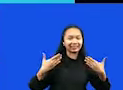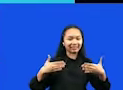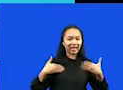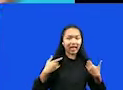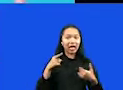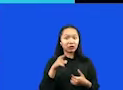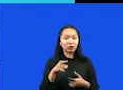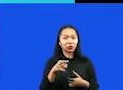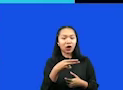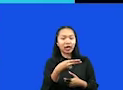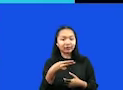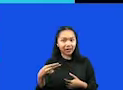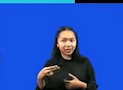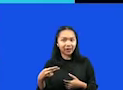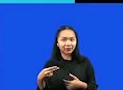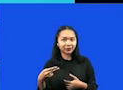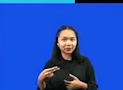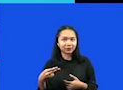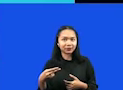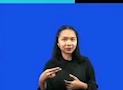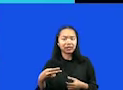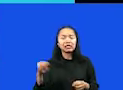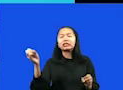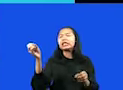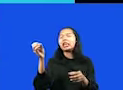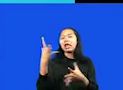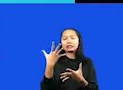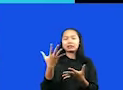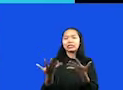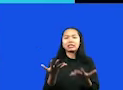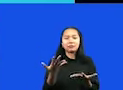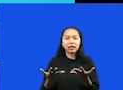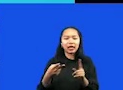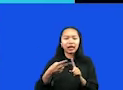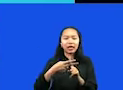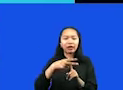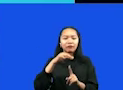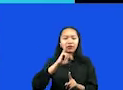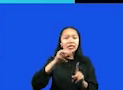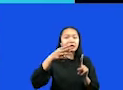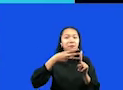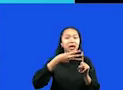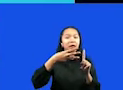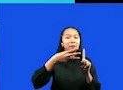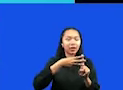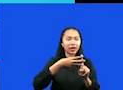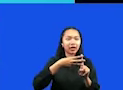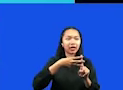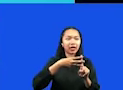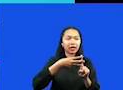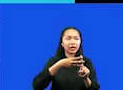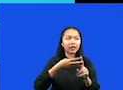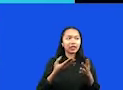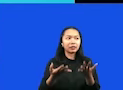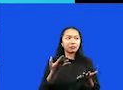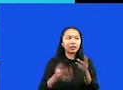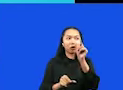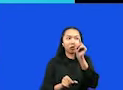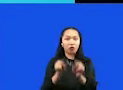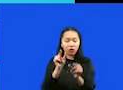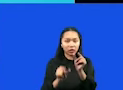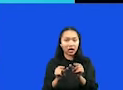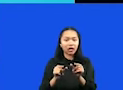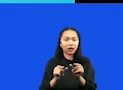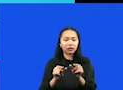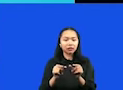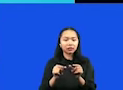tepas kita tahun lalu bagaimana fibb terutama untuk orang muda begitu ya di